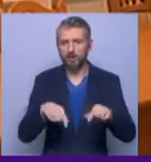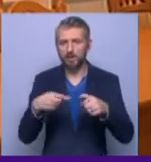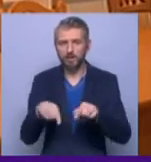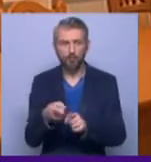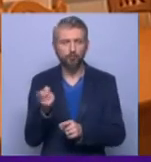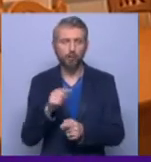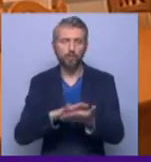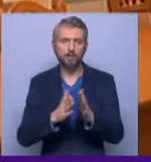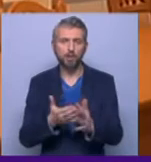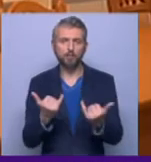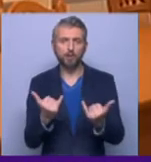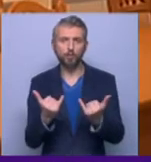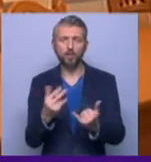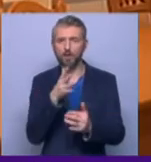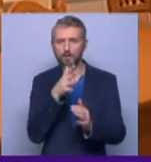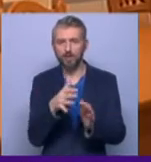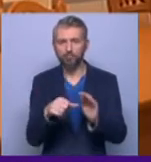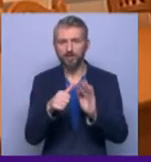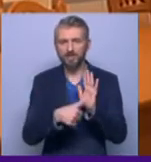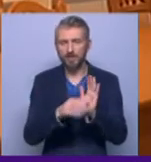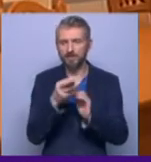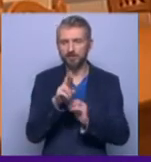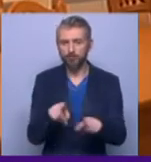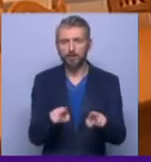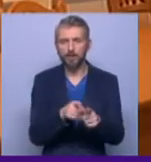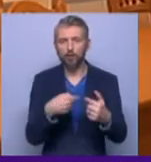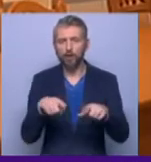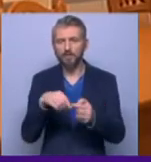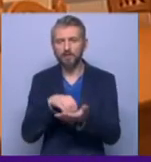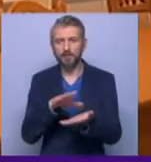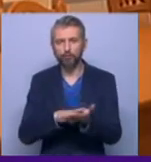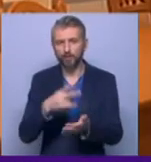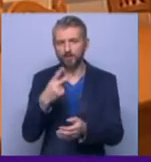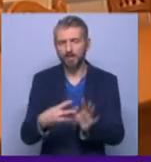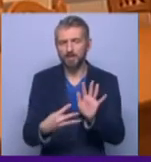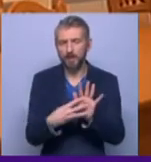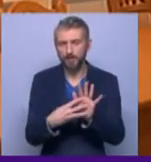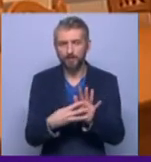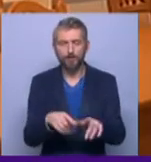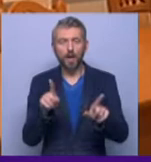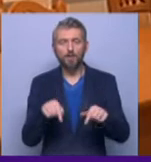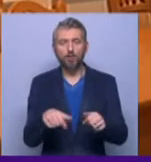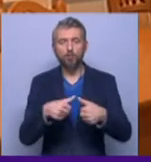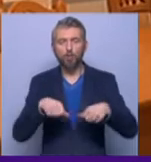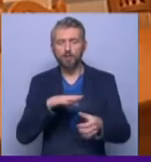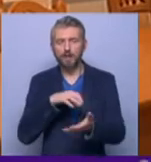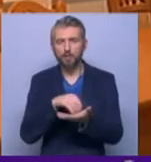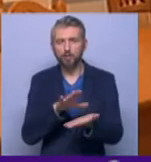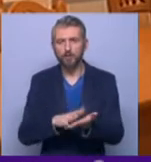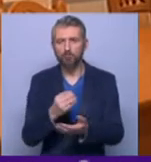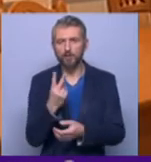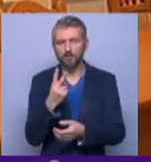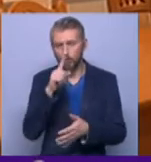тож станом на сьогодні, на 16 січня, таких вже організацій зареєстровано 29. Також комісія зареєструвала ще